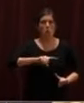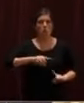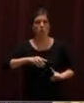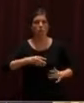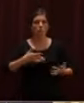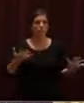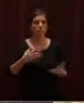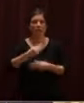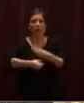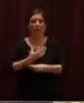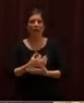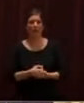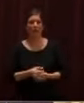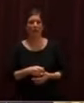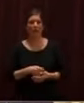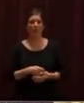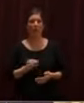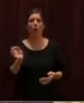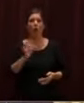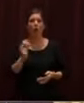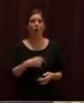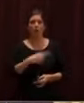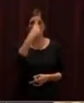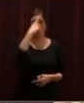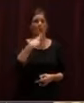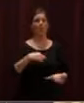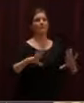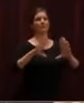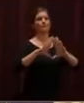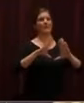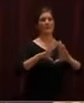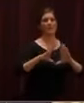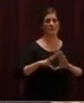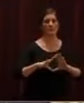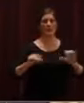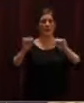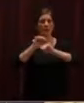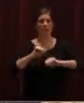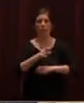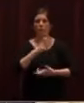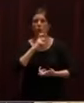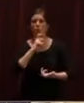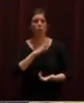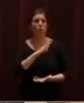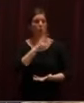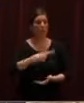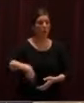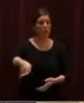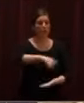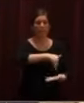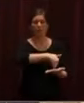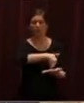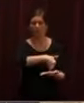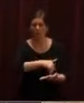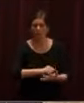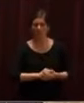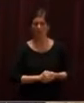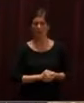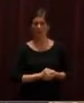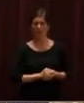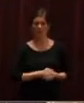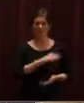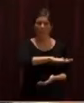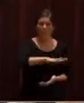defensar aquest col·lectiu de dones, ses més dèbils, ses vulnerables, ses menors que són responsabilitat dels seus